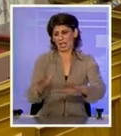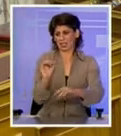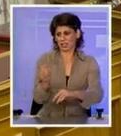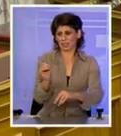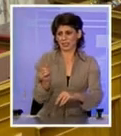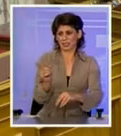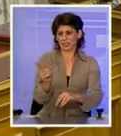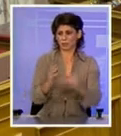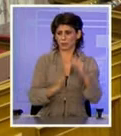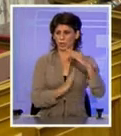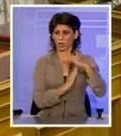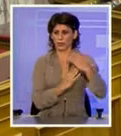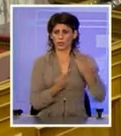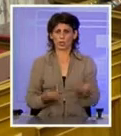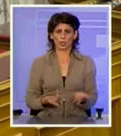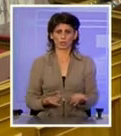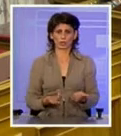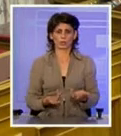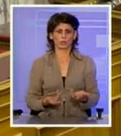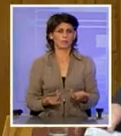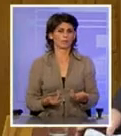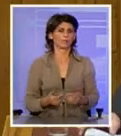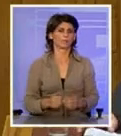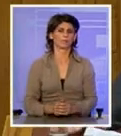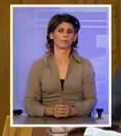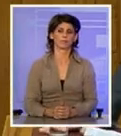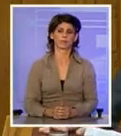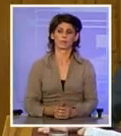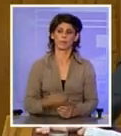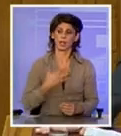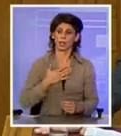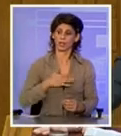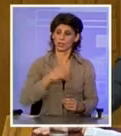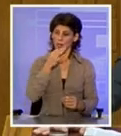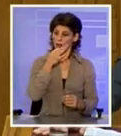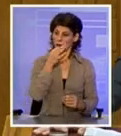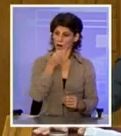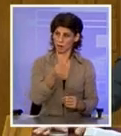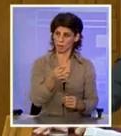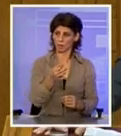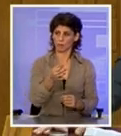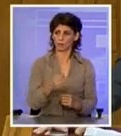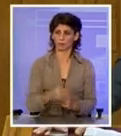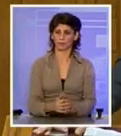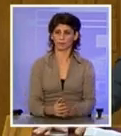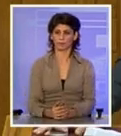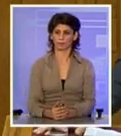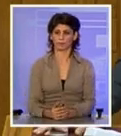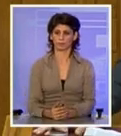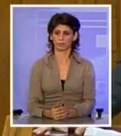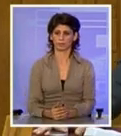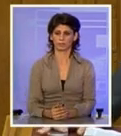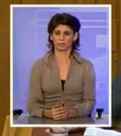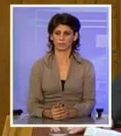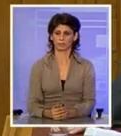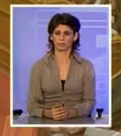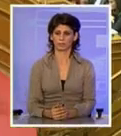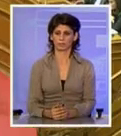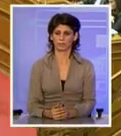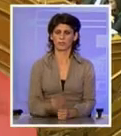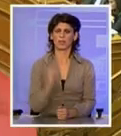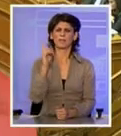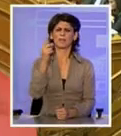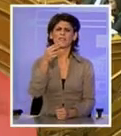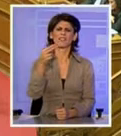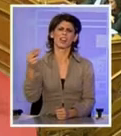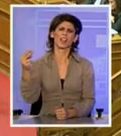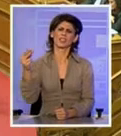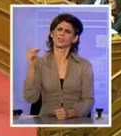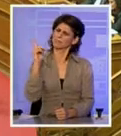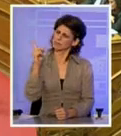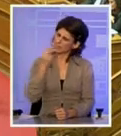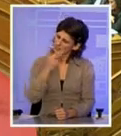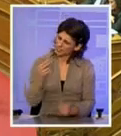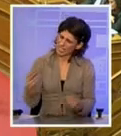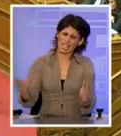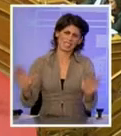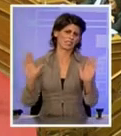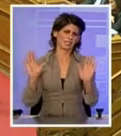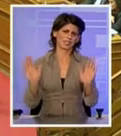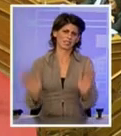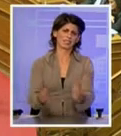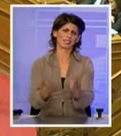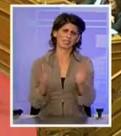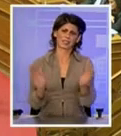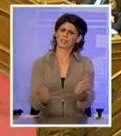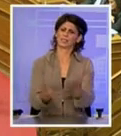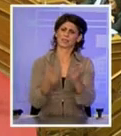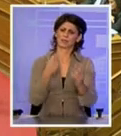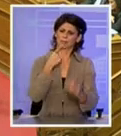γεννήθηκε και πού θα οδηγήσει. Θέλω να πω, δεν έχετε άλλο, κυρία χρόνο, Πρόεδρε, μία φράση. Μία θα φράση. Μου επιτρέψετε να την πω. Θα